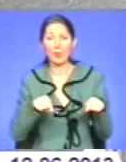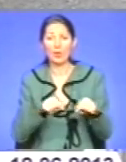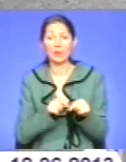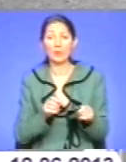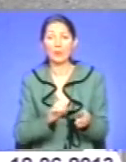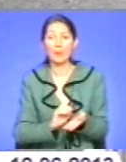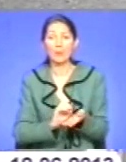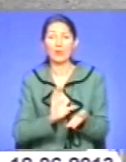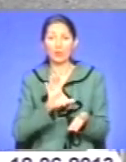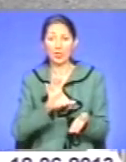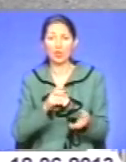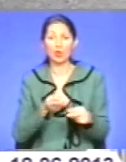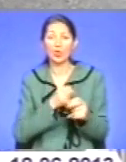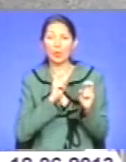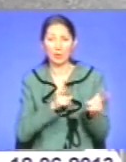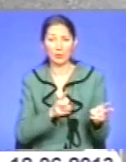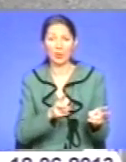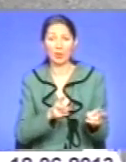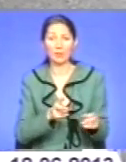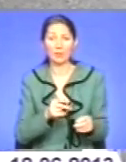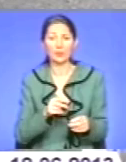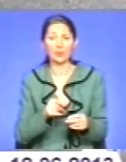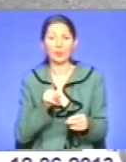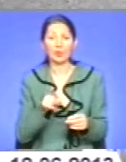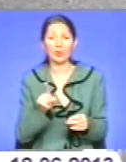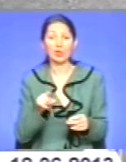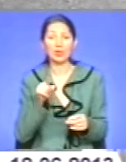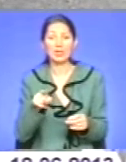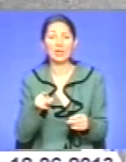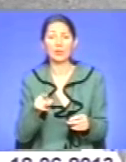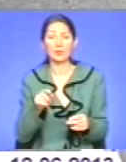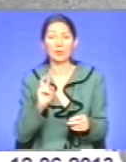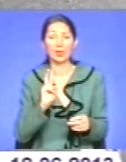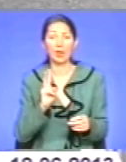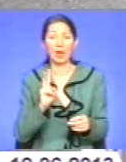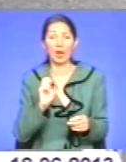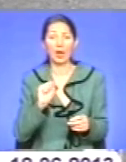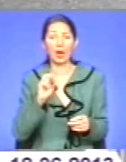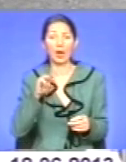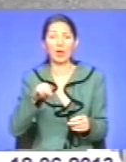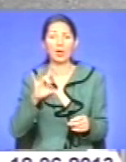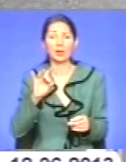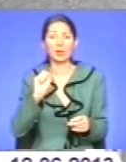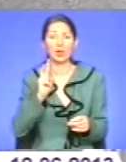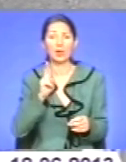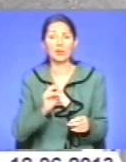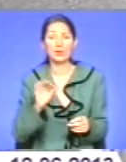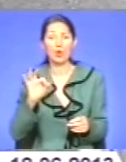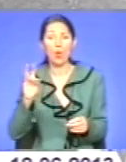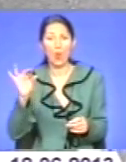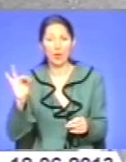Я наголошую, підвищеної небезпеки. Тому що ті атракціони, які знаходяться на прибудинкових